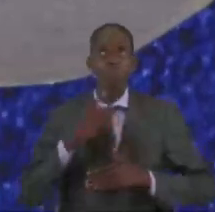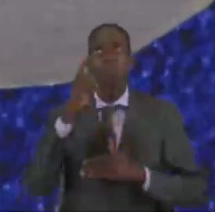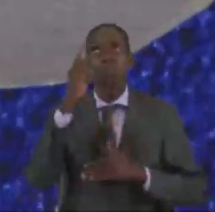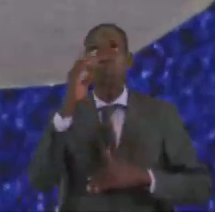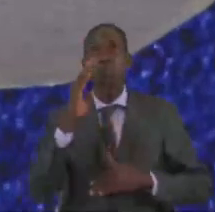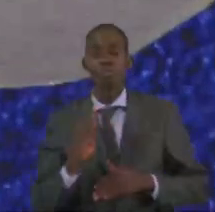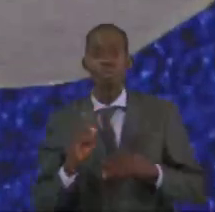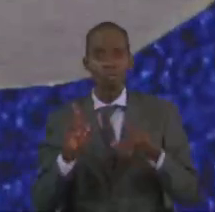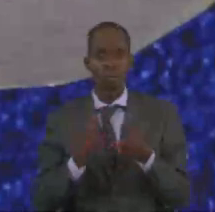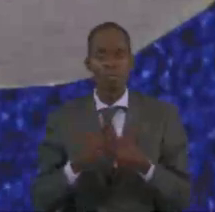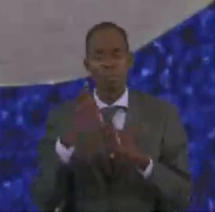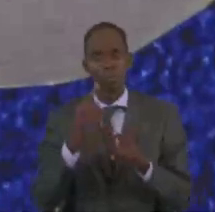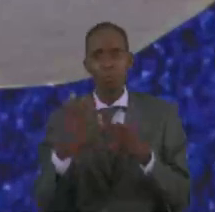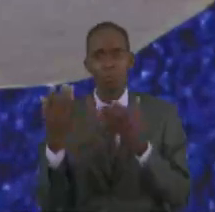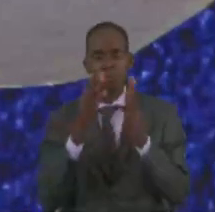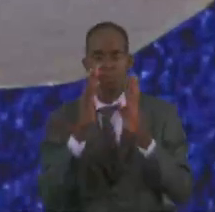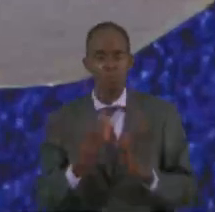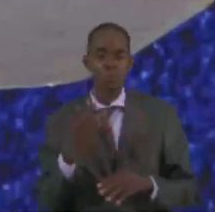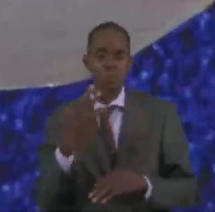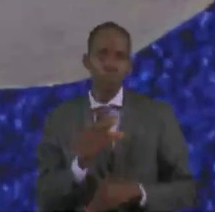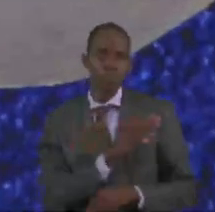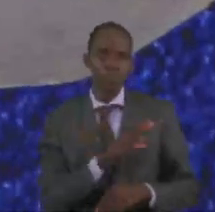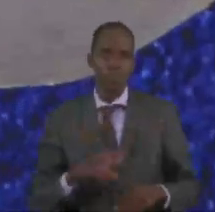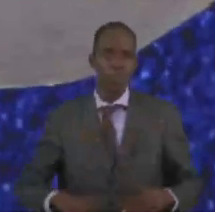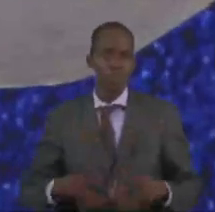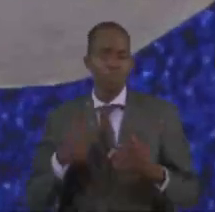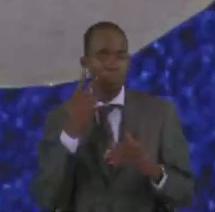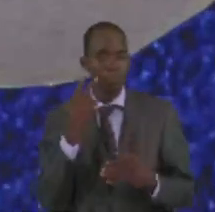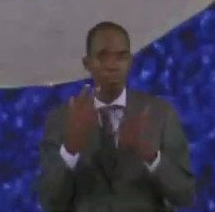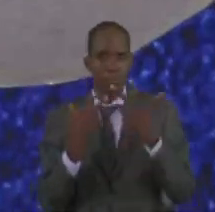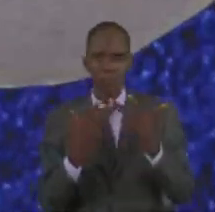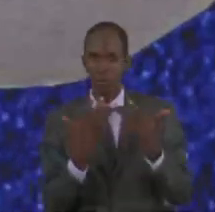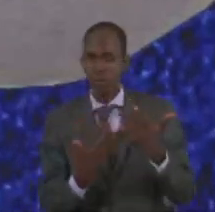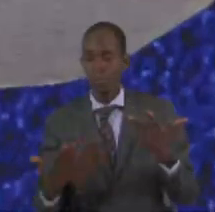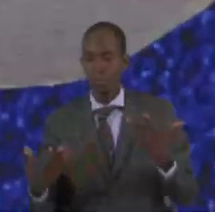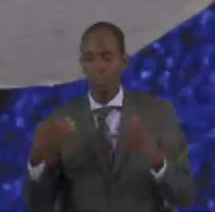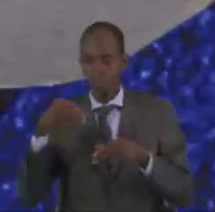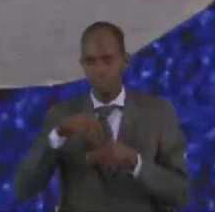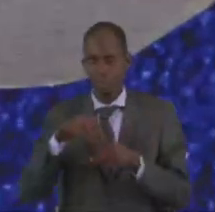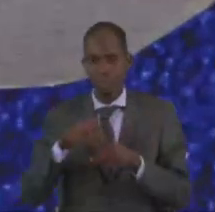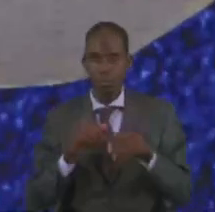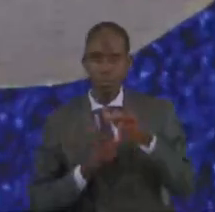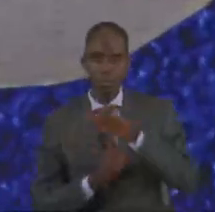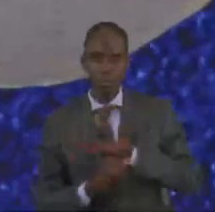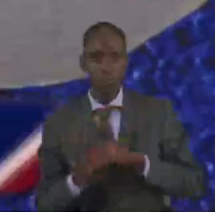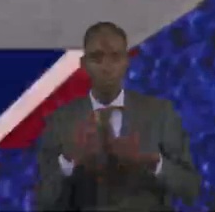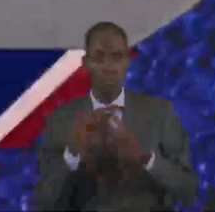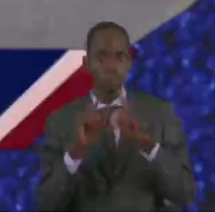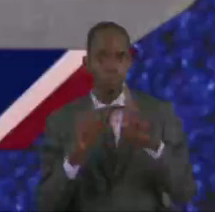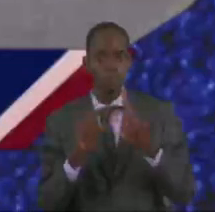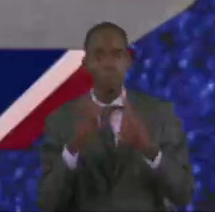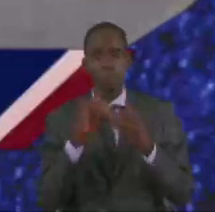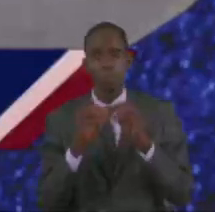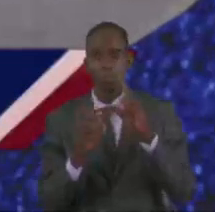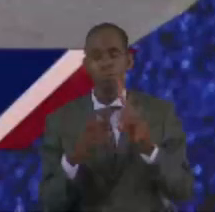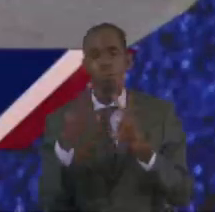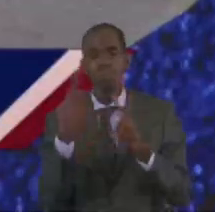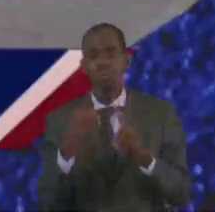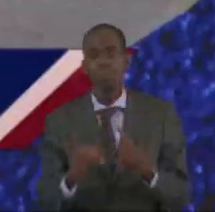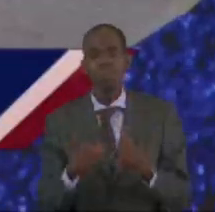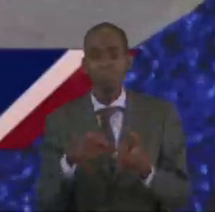à Dieu en tant que serviteur de Christ. Nous allons voir trois points ici. Première partie